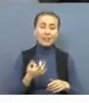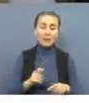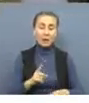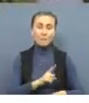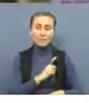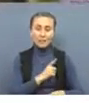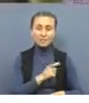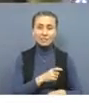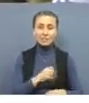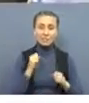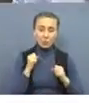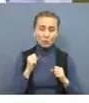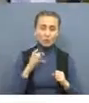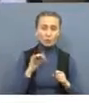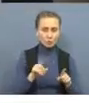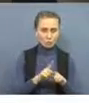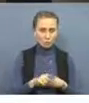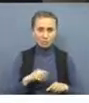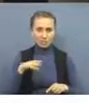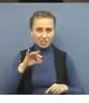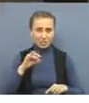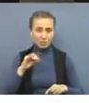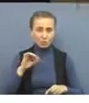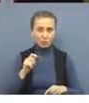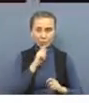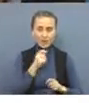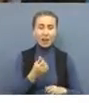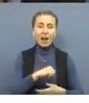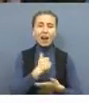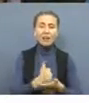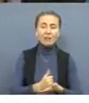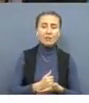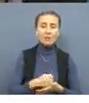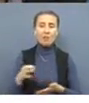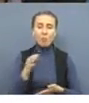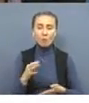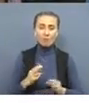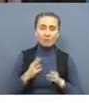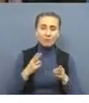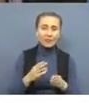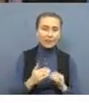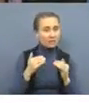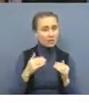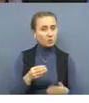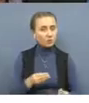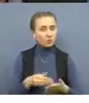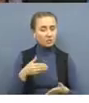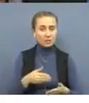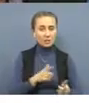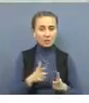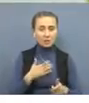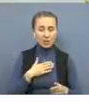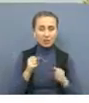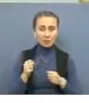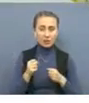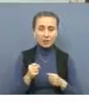Султан Мусинов также завоевал титул. Соревнования также посетил Яким область Ермек Маржикпаев, который высоко оценил подготовку наших боксеров. Во время